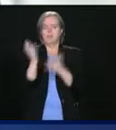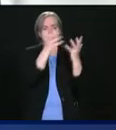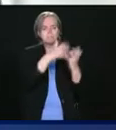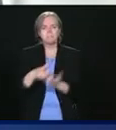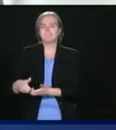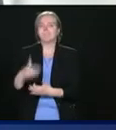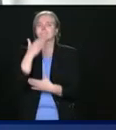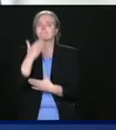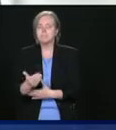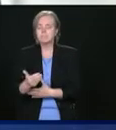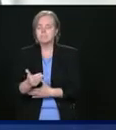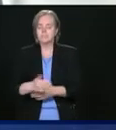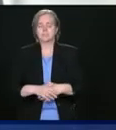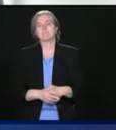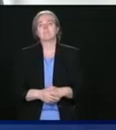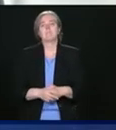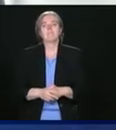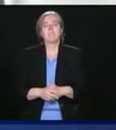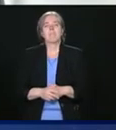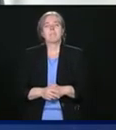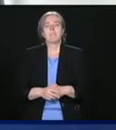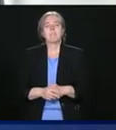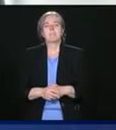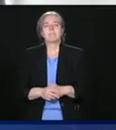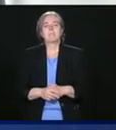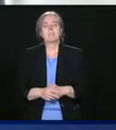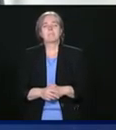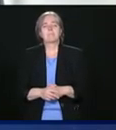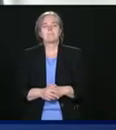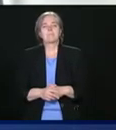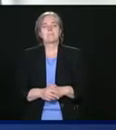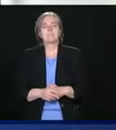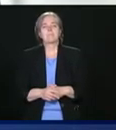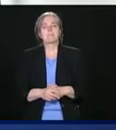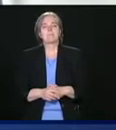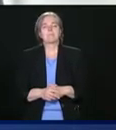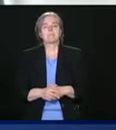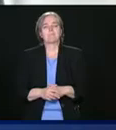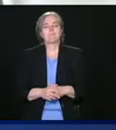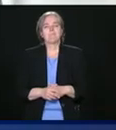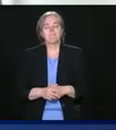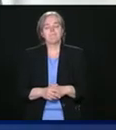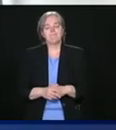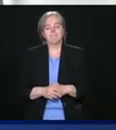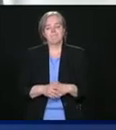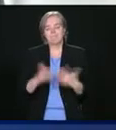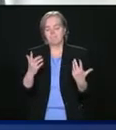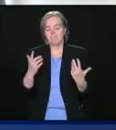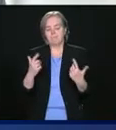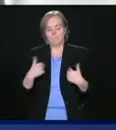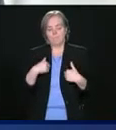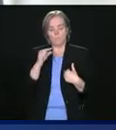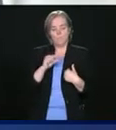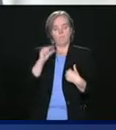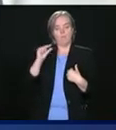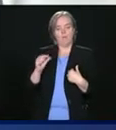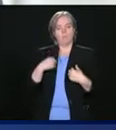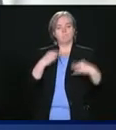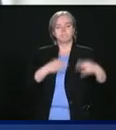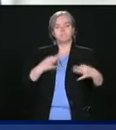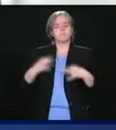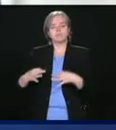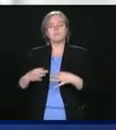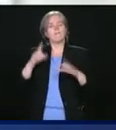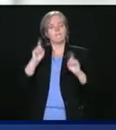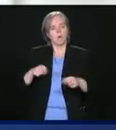dont il doit fonctionner. Une partie de ce travail en démocratie, c'est de s'assurer qu'il y a de l'imputabilité via notre système parlementaire,